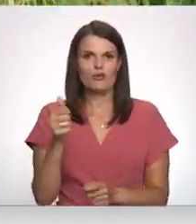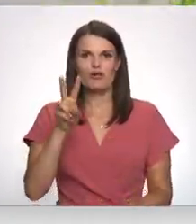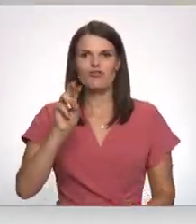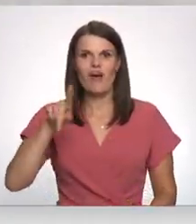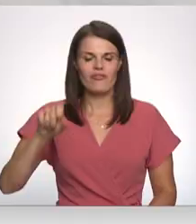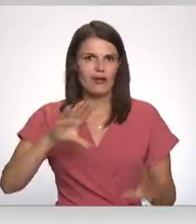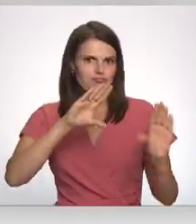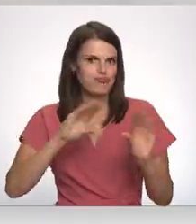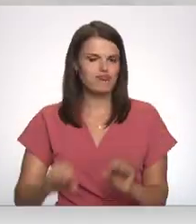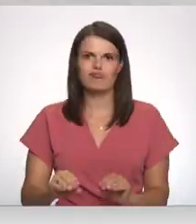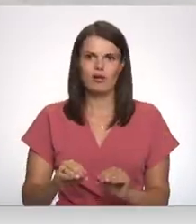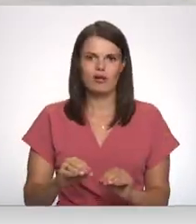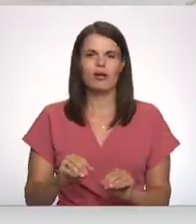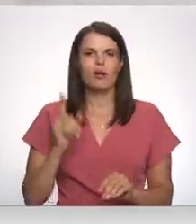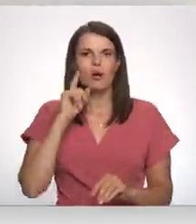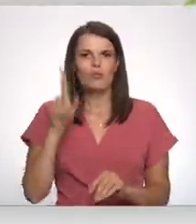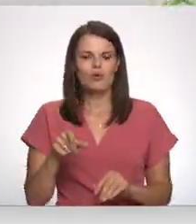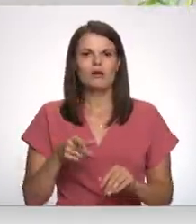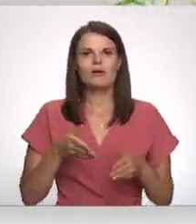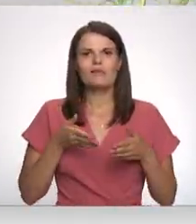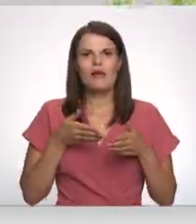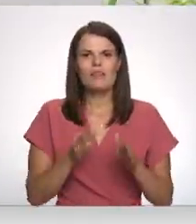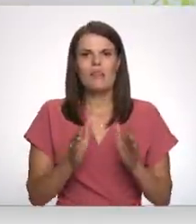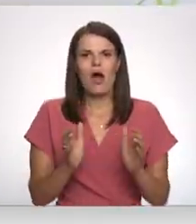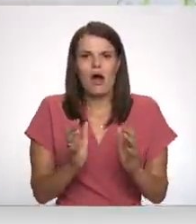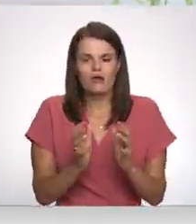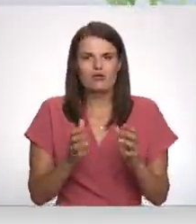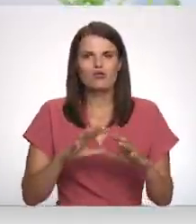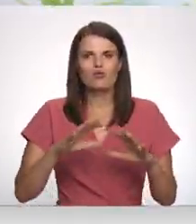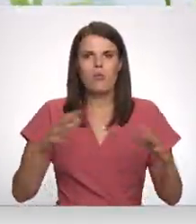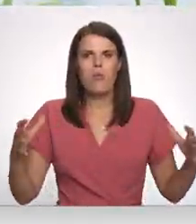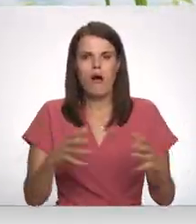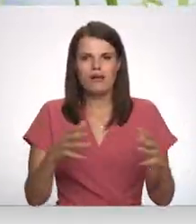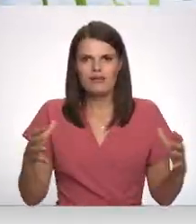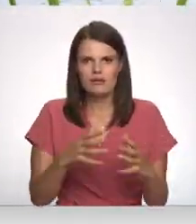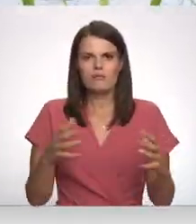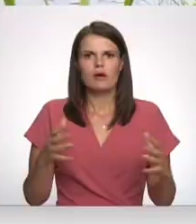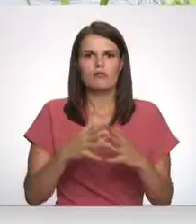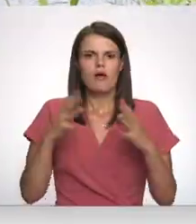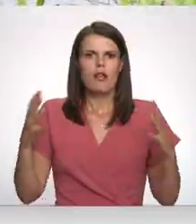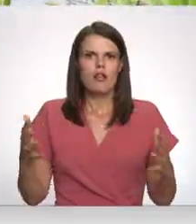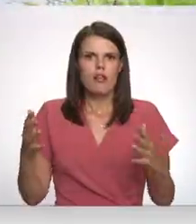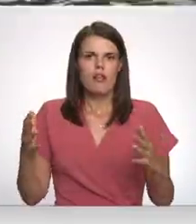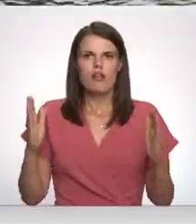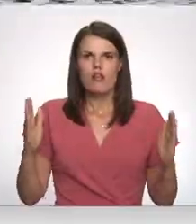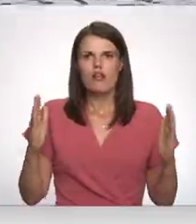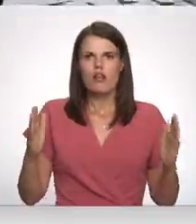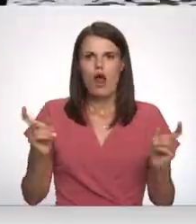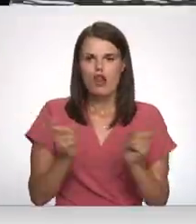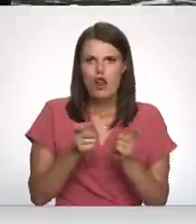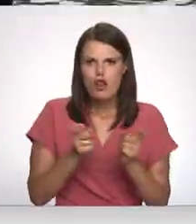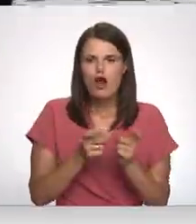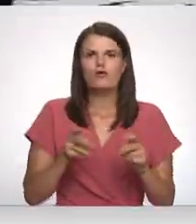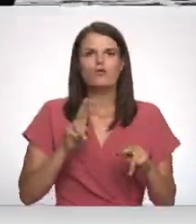tie faktori, protams, ir nārsta bara izmērs, kas arī, protams, ir no svara šeit lielie ienākošie laši. Un